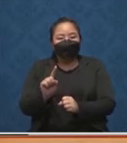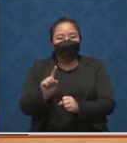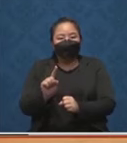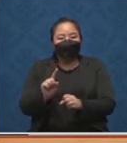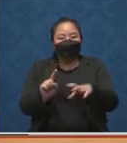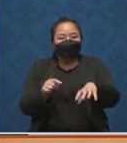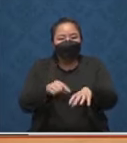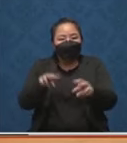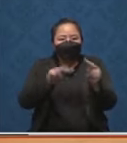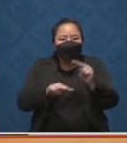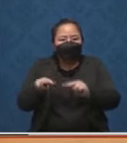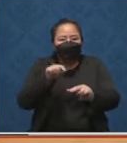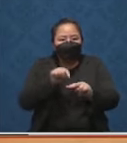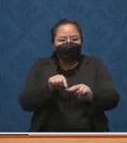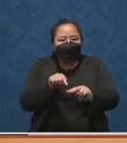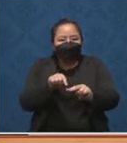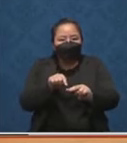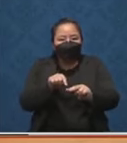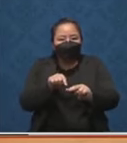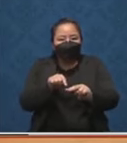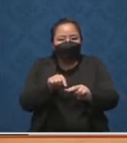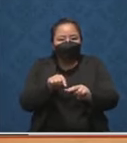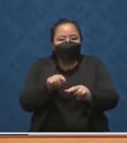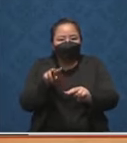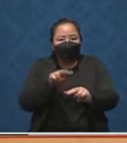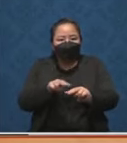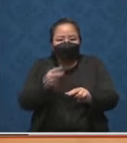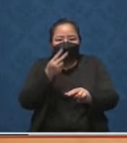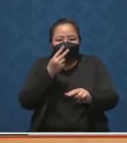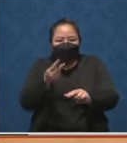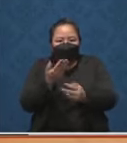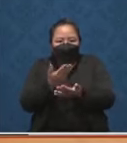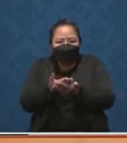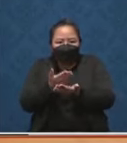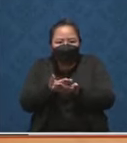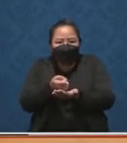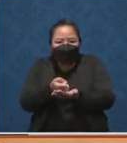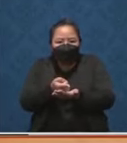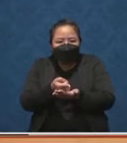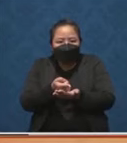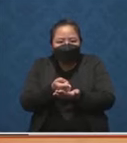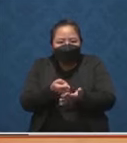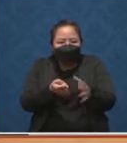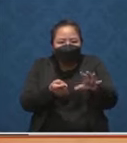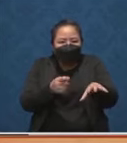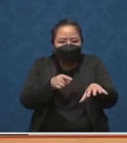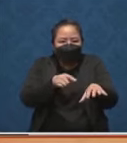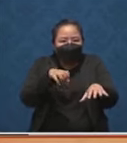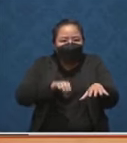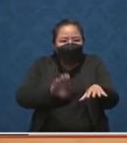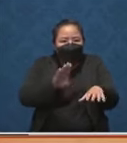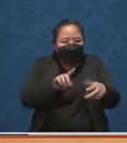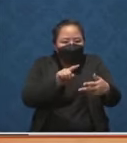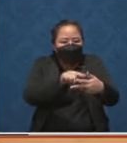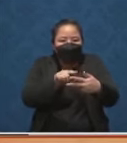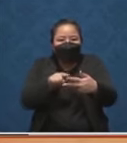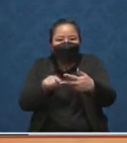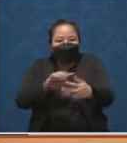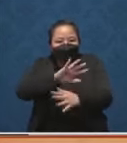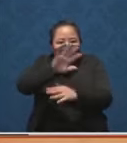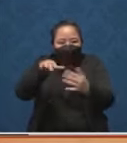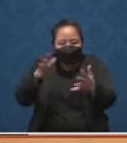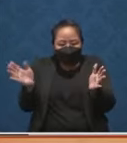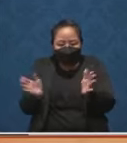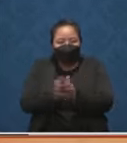ำกับดูแลนี่แหละค่ะดูเวลาที่เขาดูราคาของแต่ละเจ้าโอเปอเรเตอร์เนี่ยเขาเอาทุกแพ็กเก